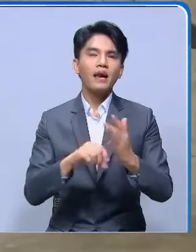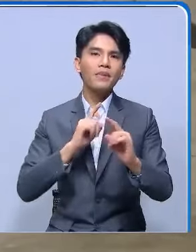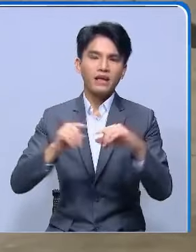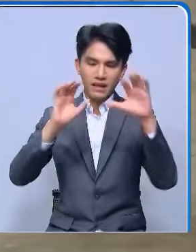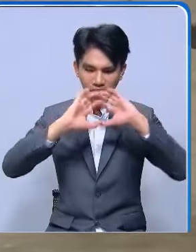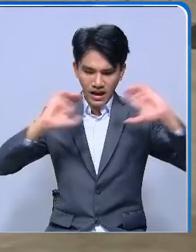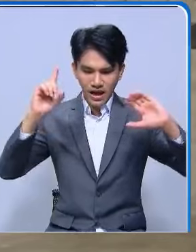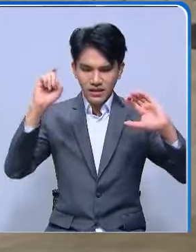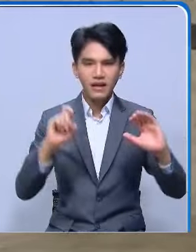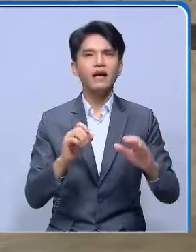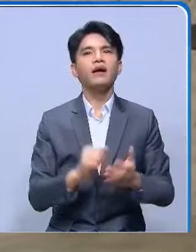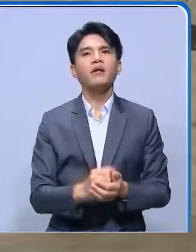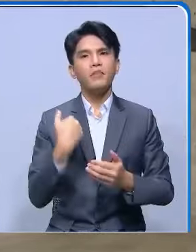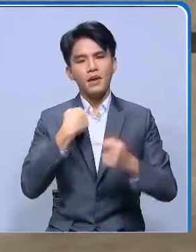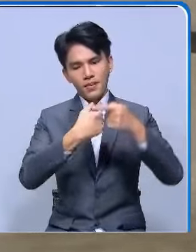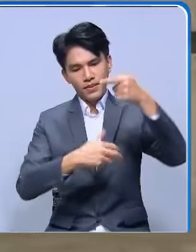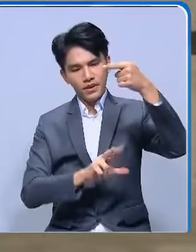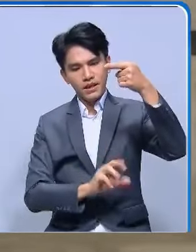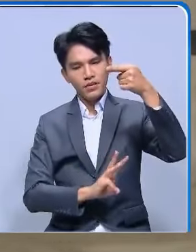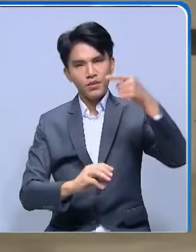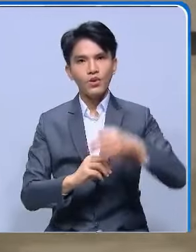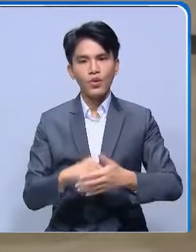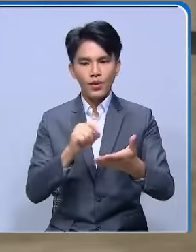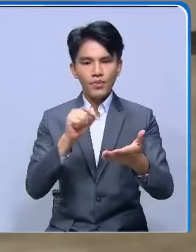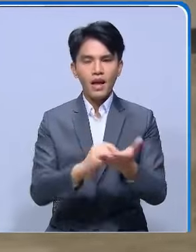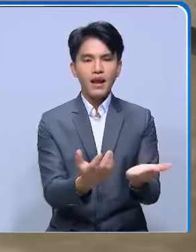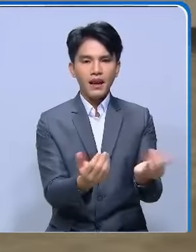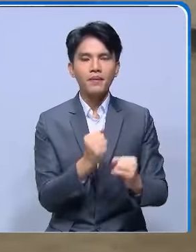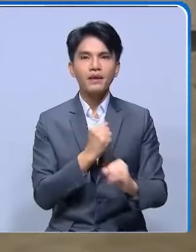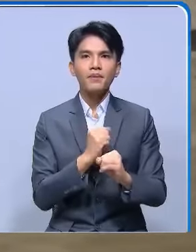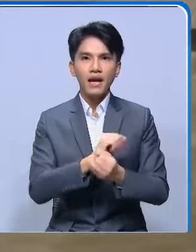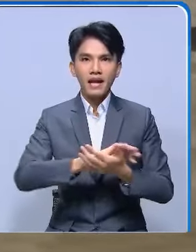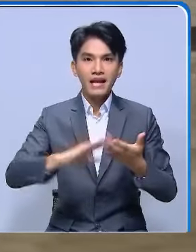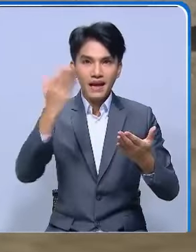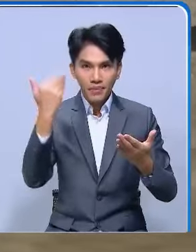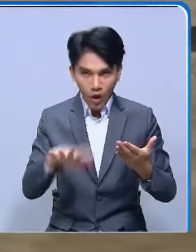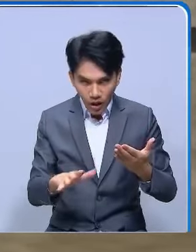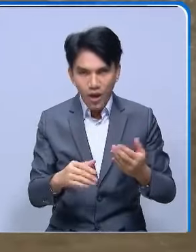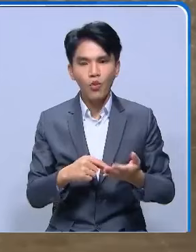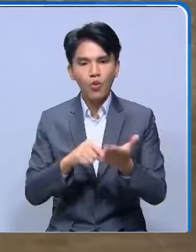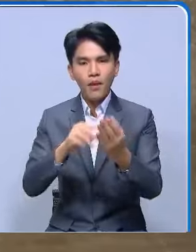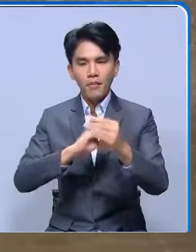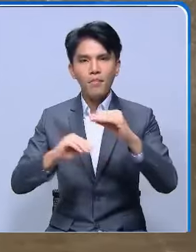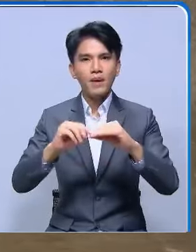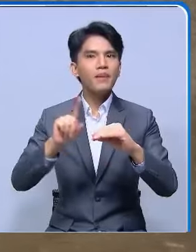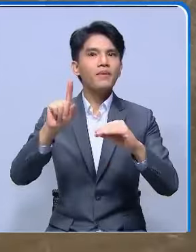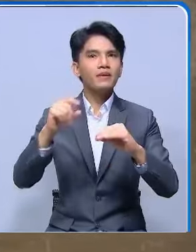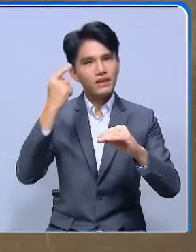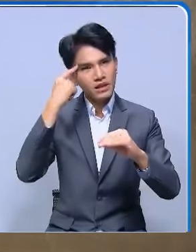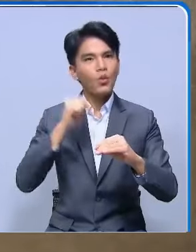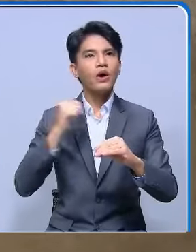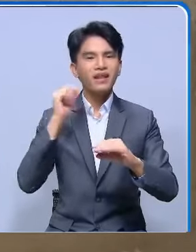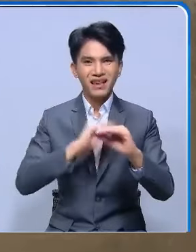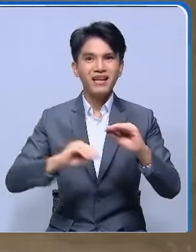หายทั้งหมด36 เรื่องหลังการเซ็นรับมอบงานไปแล้วก็ยื่นไปอีก20 เรื่องคาดว่าน่าจะมีเรื่องอื่นๆเ